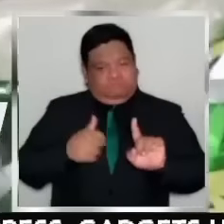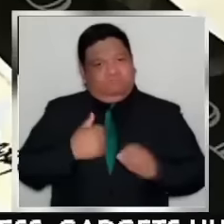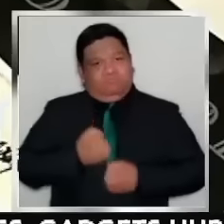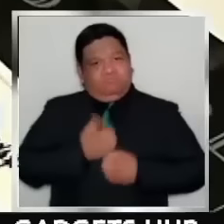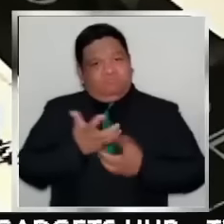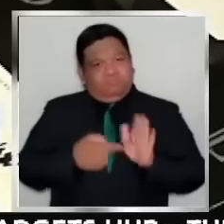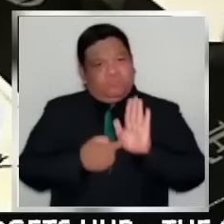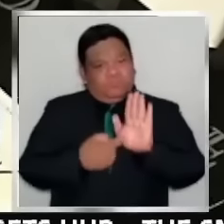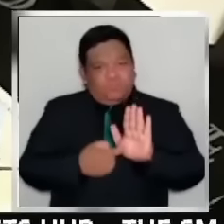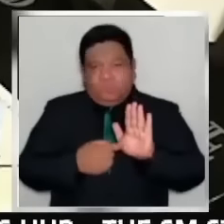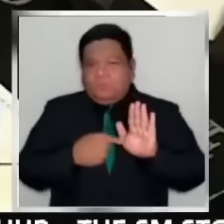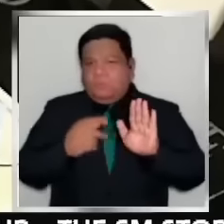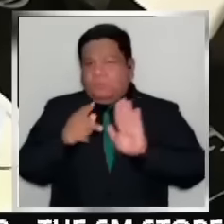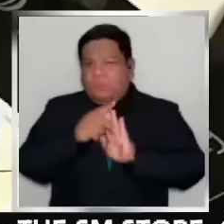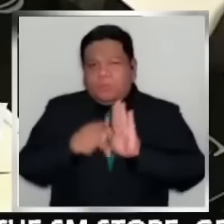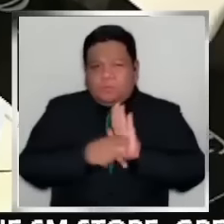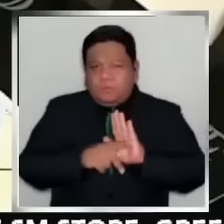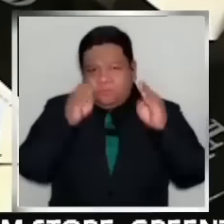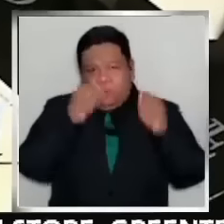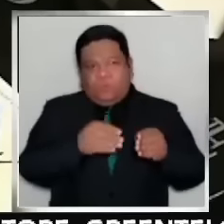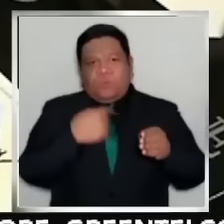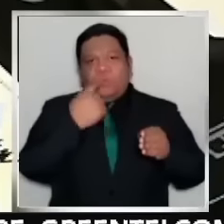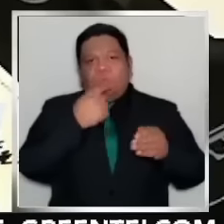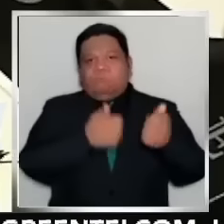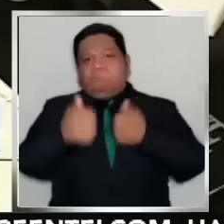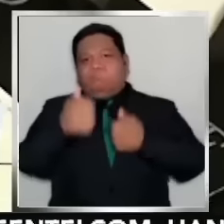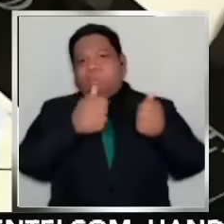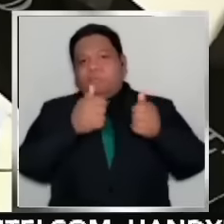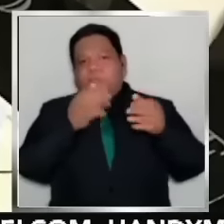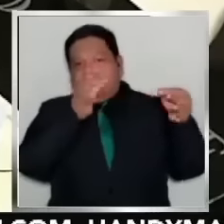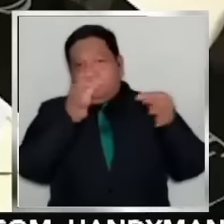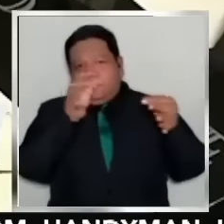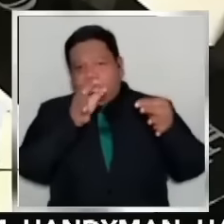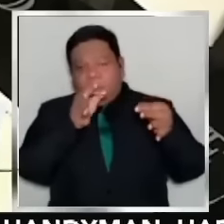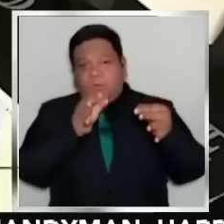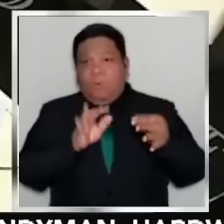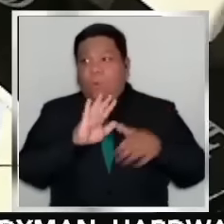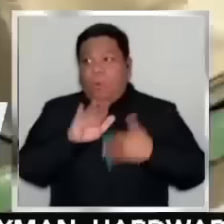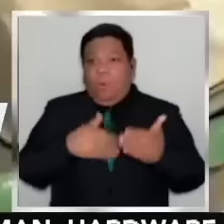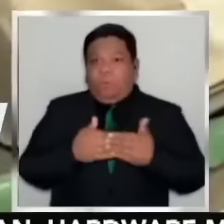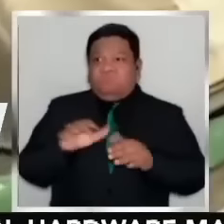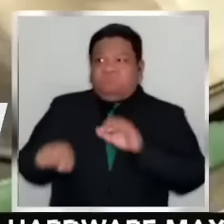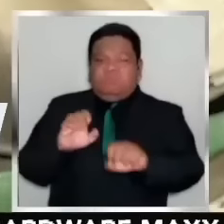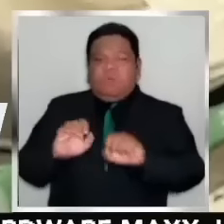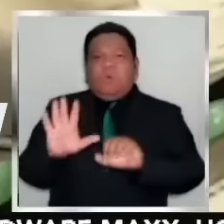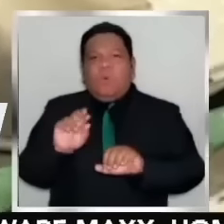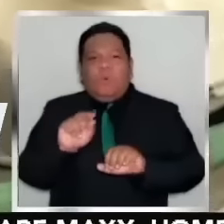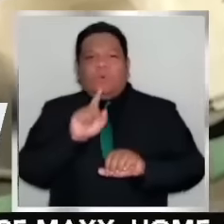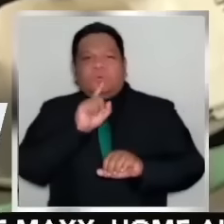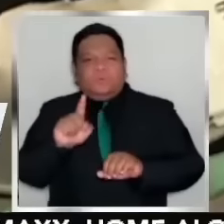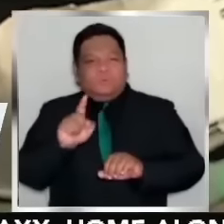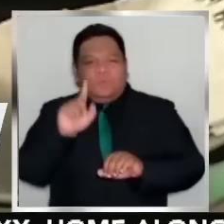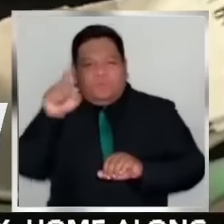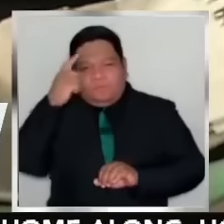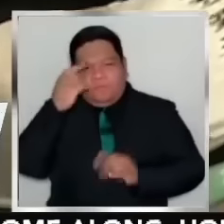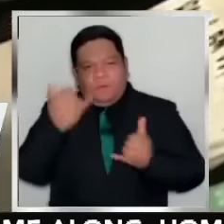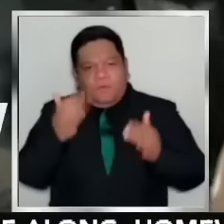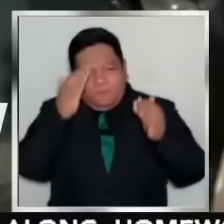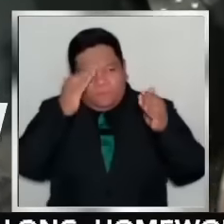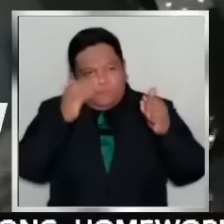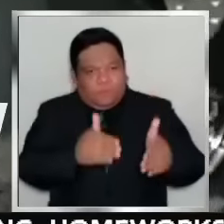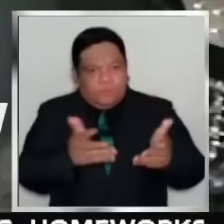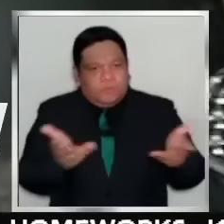sindikato. Imbis daw na habuli ng lahat, tinukoy raw ng gobyerno ang mga key areas para mapuksa ang aktibidad ng